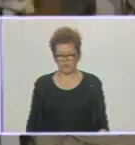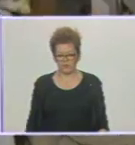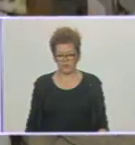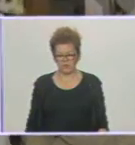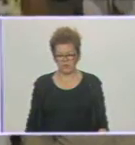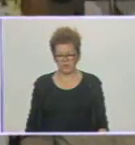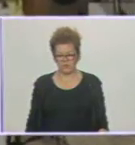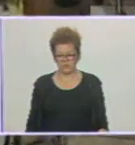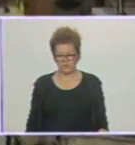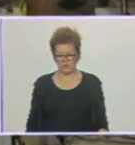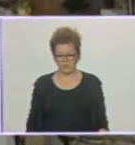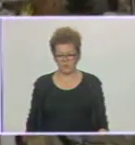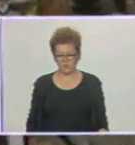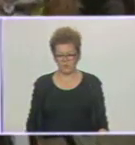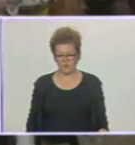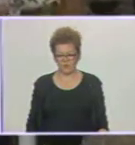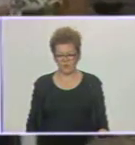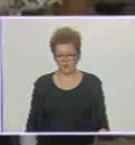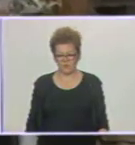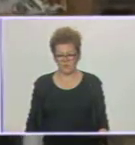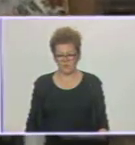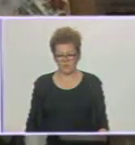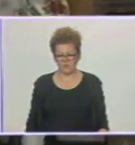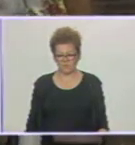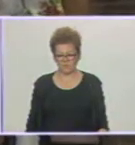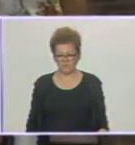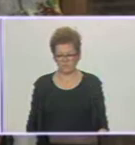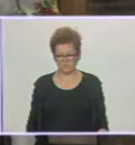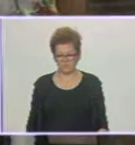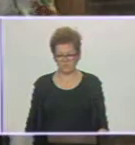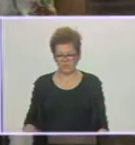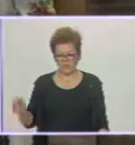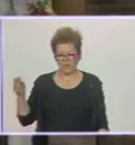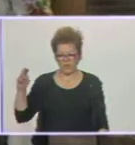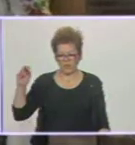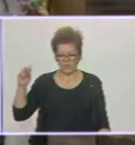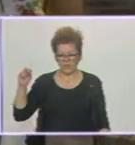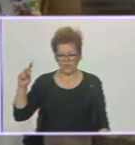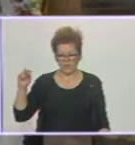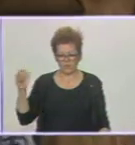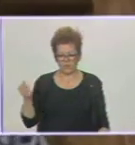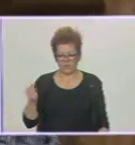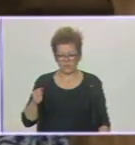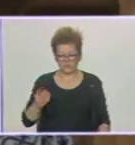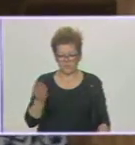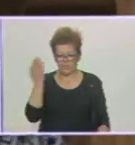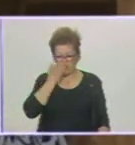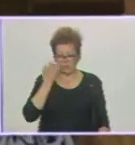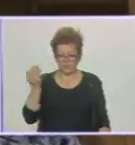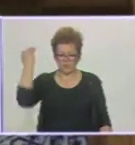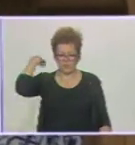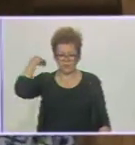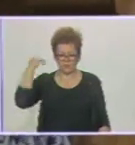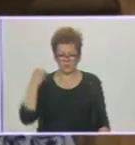trecând cu turma pe păstorul. Aurelia Popescu Preda a știut să preia modelul oferit de înaintași,